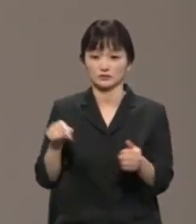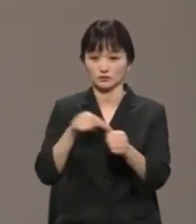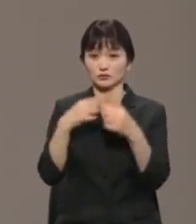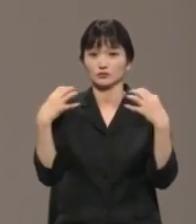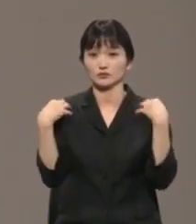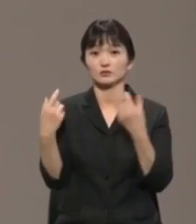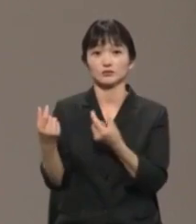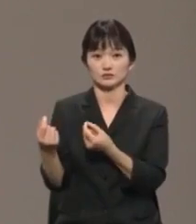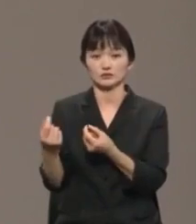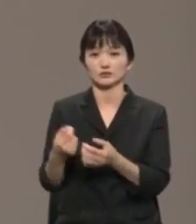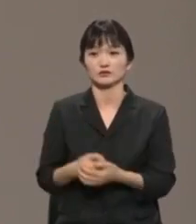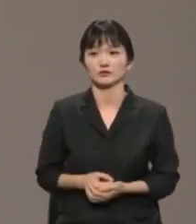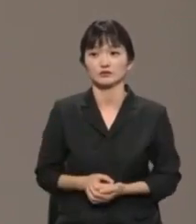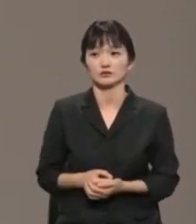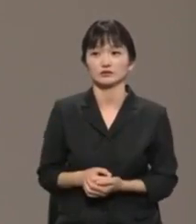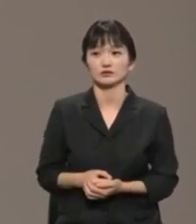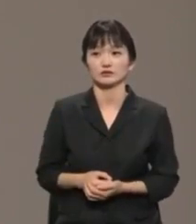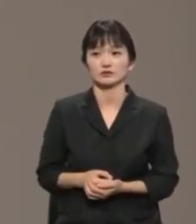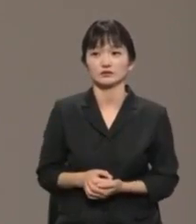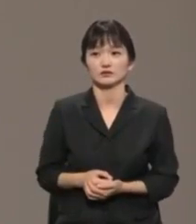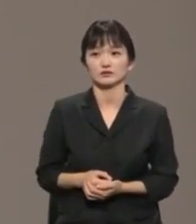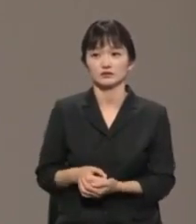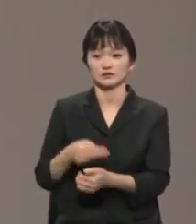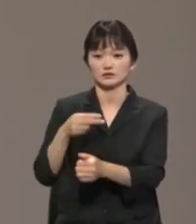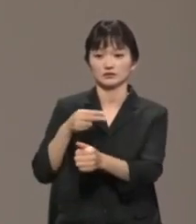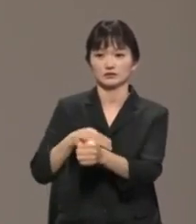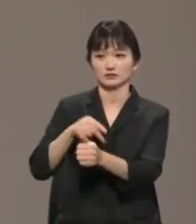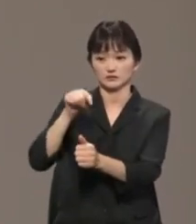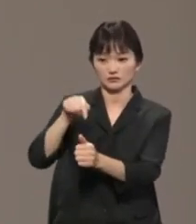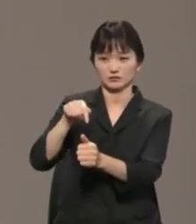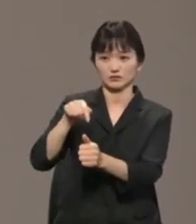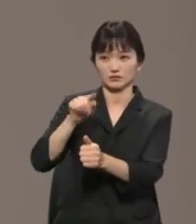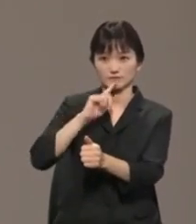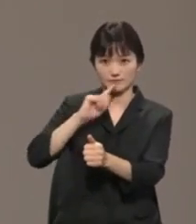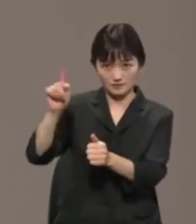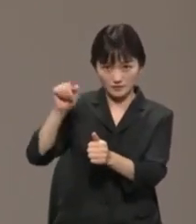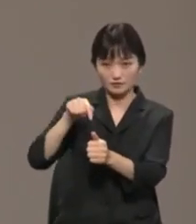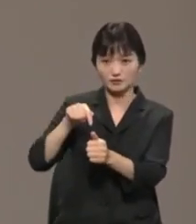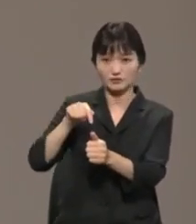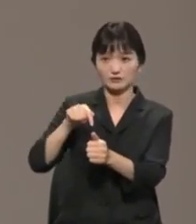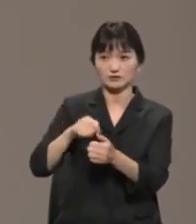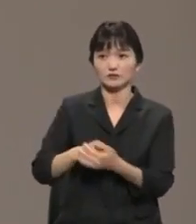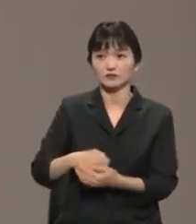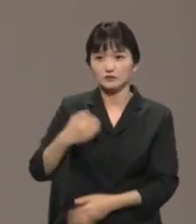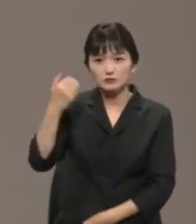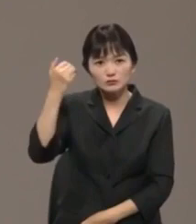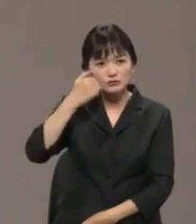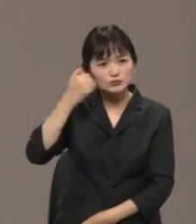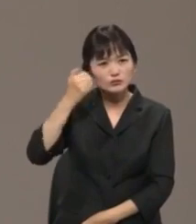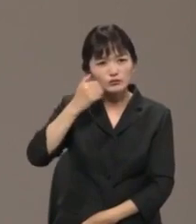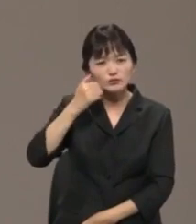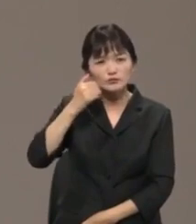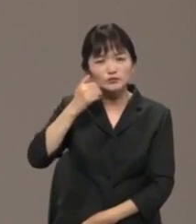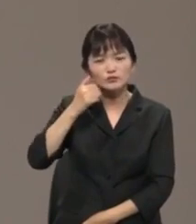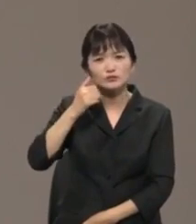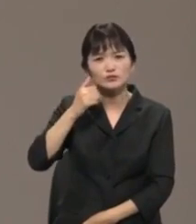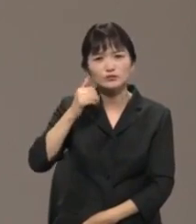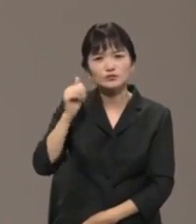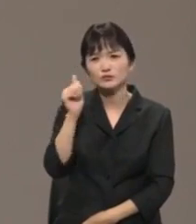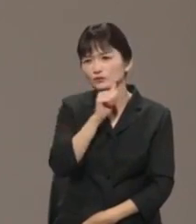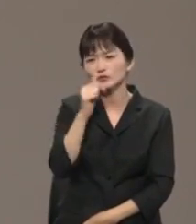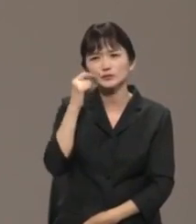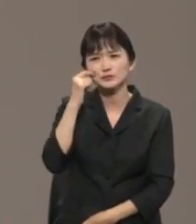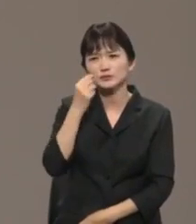마찬가지입니다이 선생님 문제가 지목된 고소를 당했던 진국된 선생님에 대해서 그 누구도 대변해 주지 않아요